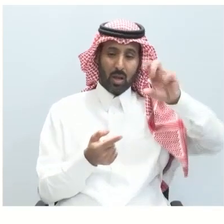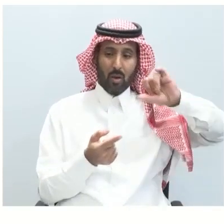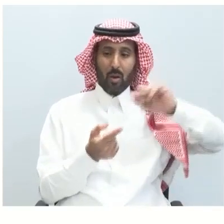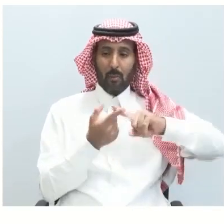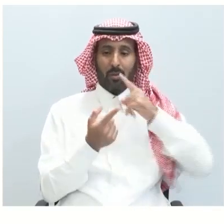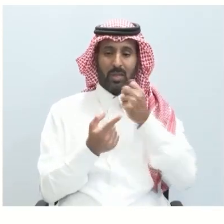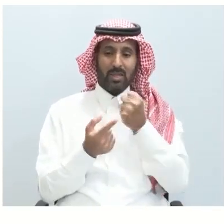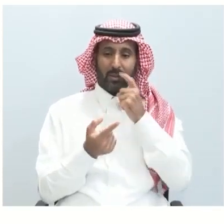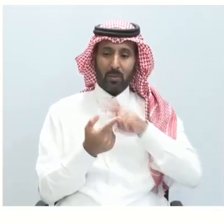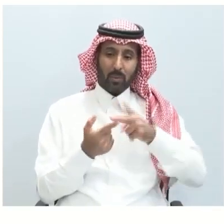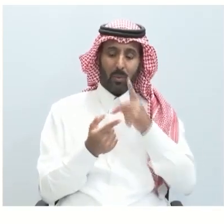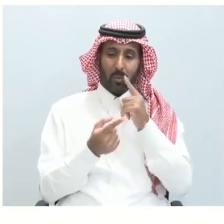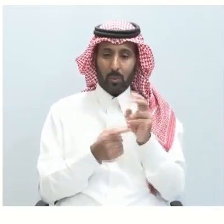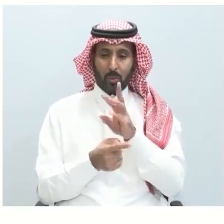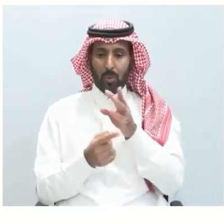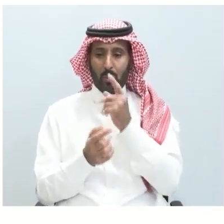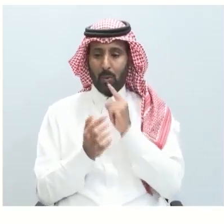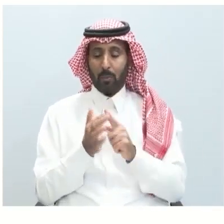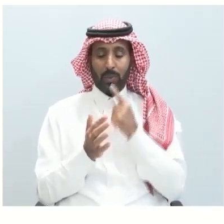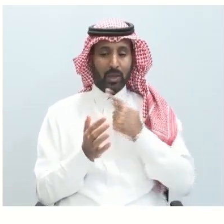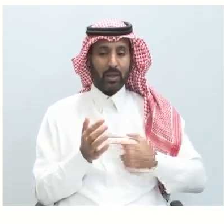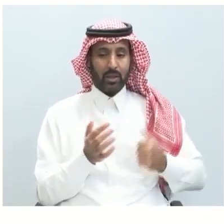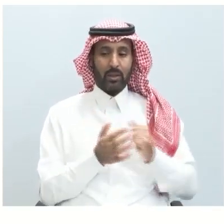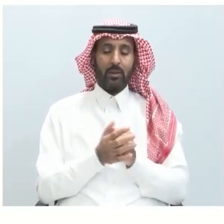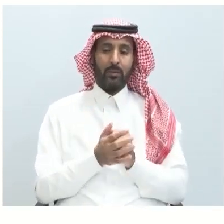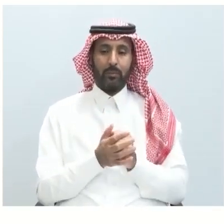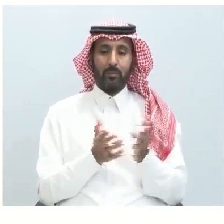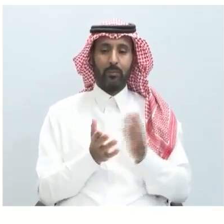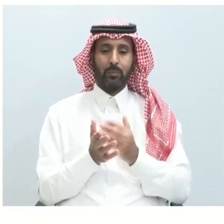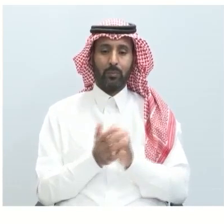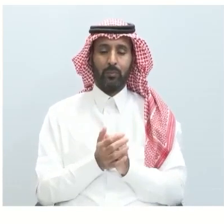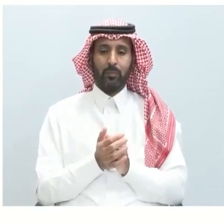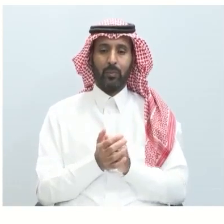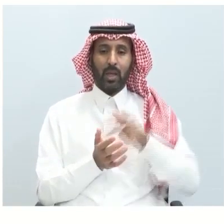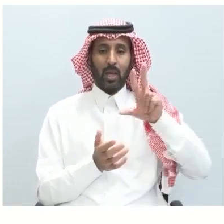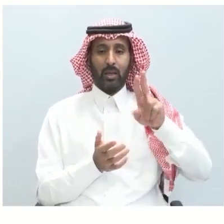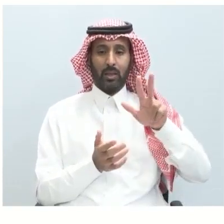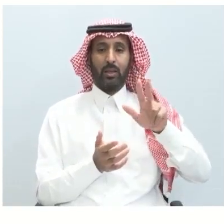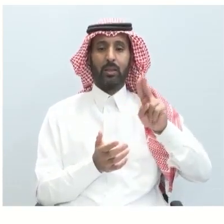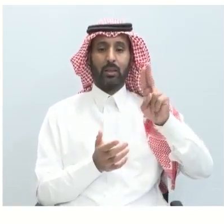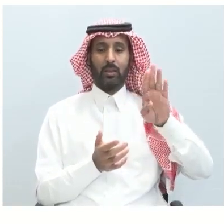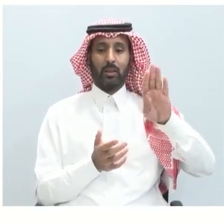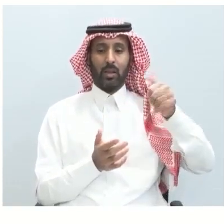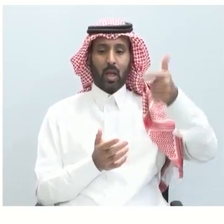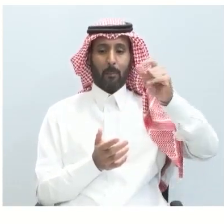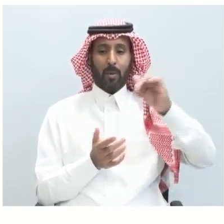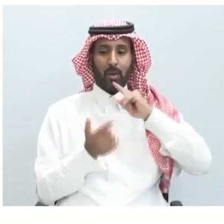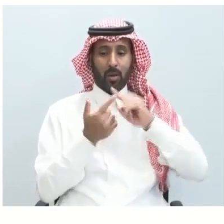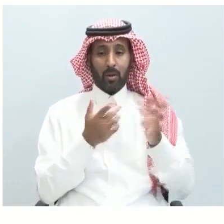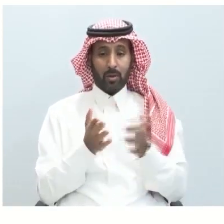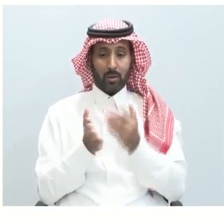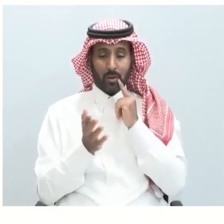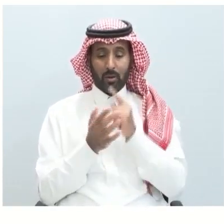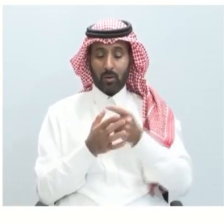الحاله المباشره ما ماذا نسمي هذا نسميه التسامي لاحظ معي